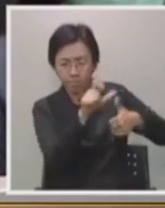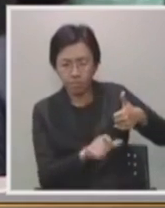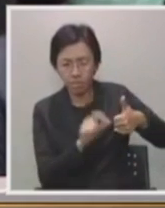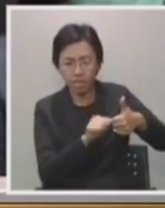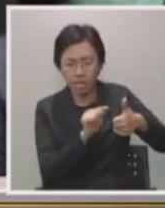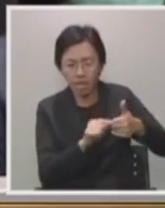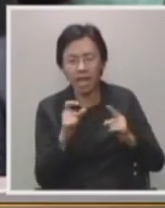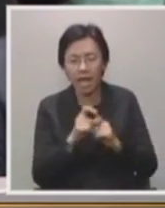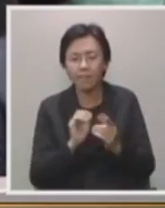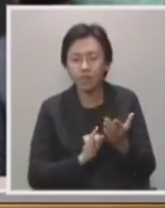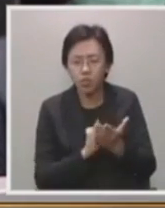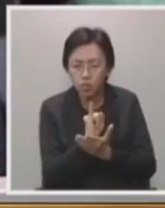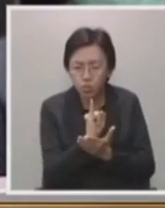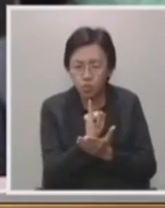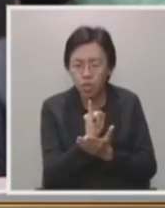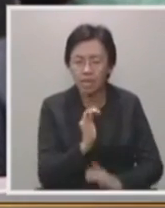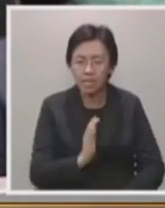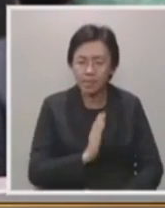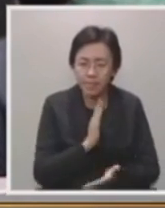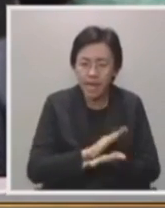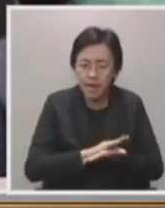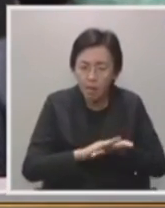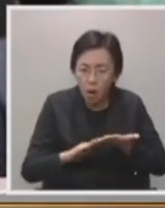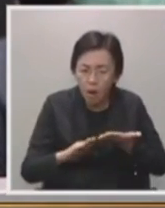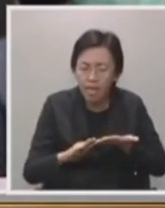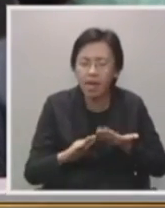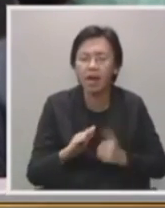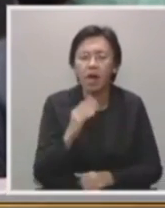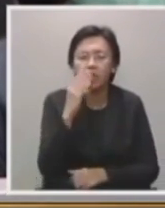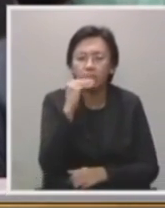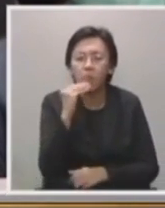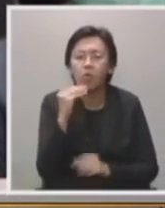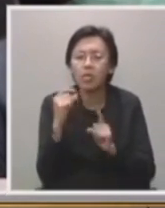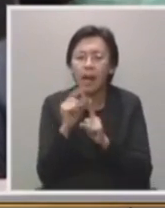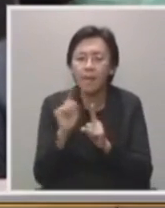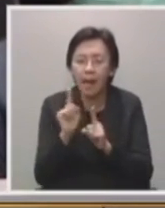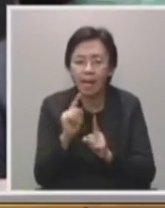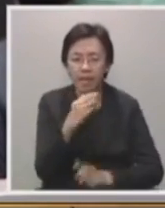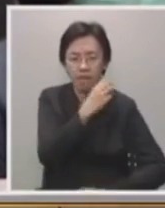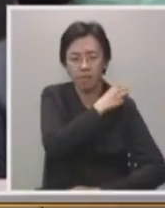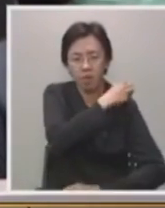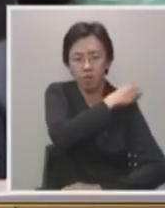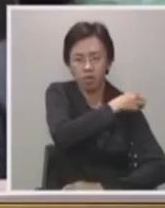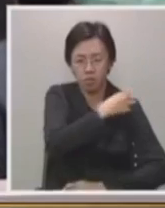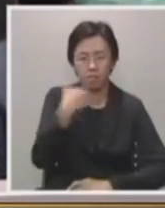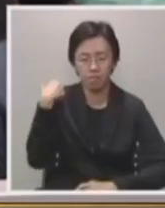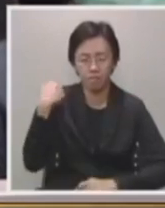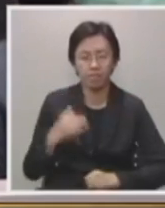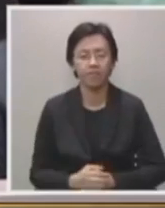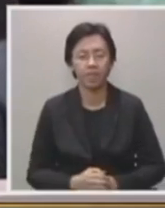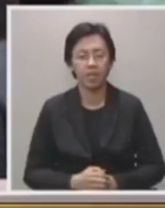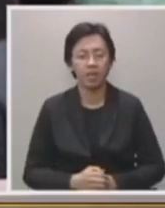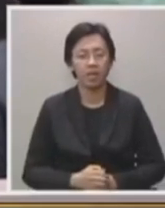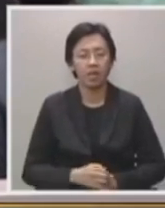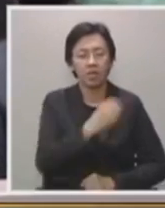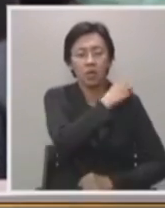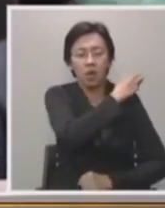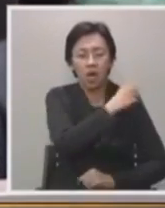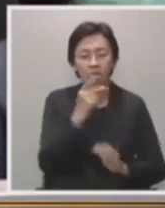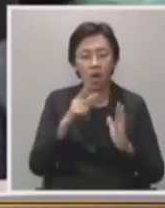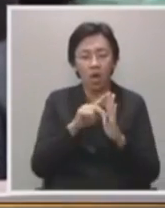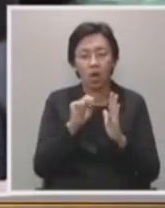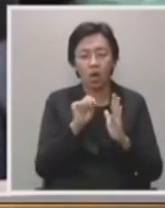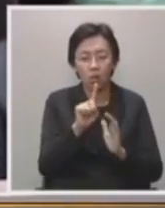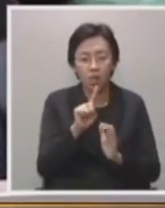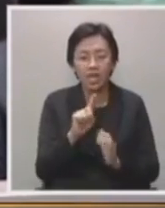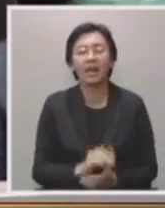การสิ่งที่ถูกต้องเนี่ยมันควรที่จะต้องใช้ยศนำหน้าไม่ใช่เป็นเรื่องคือคุณเนี่ย